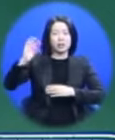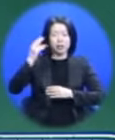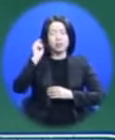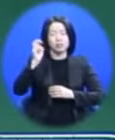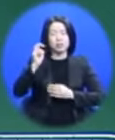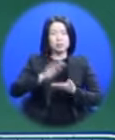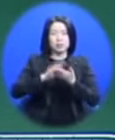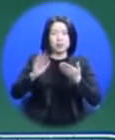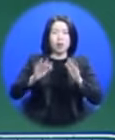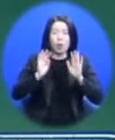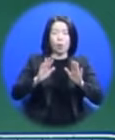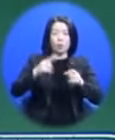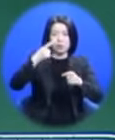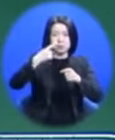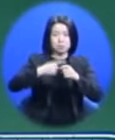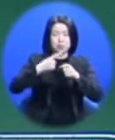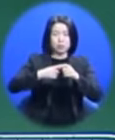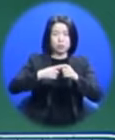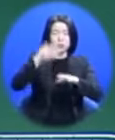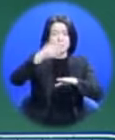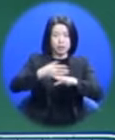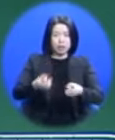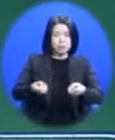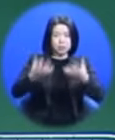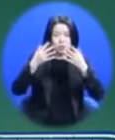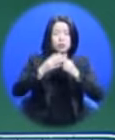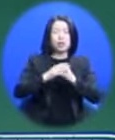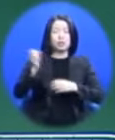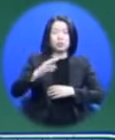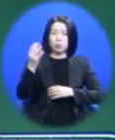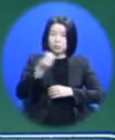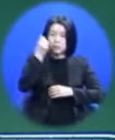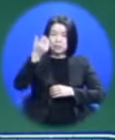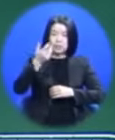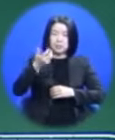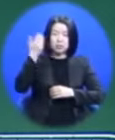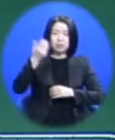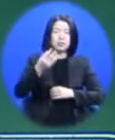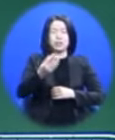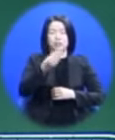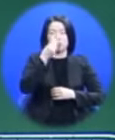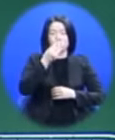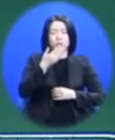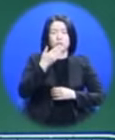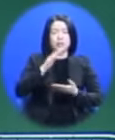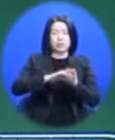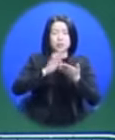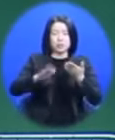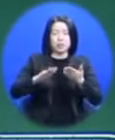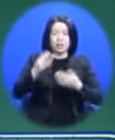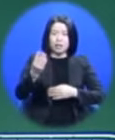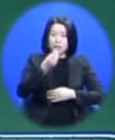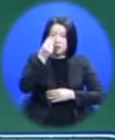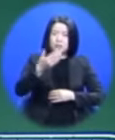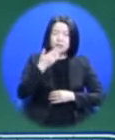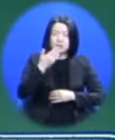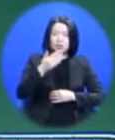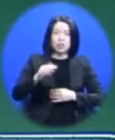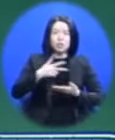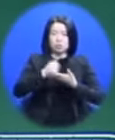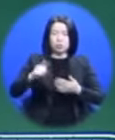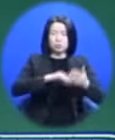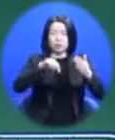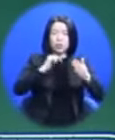것입니다. 오늘은 맥주감사주일이기도 하고 또 성찬주일이기도 합니다. 성찬은 주님이 우리 가운데 계시고